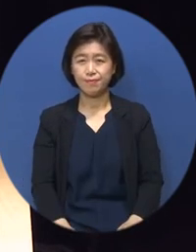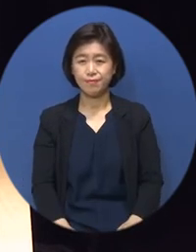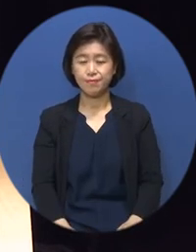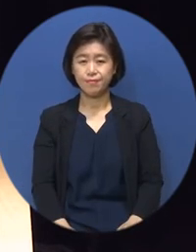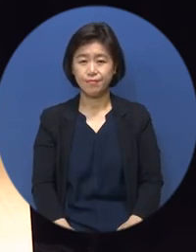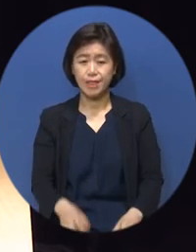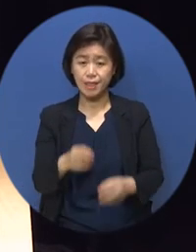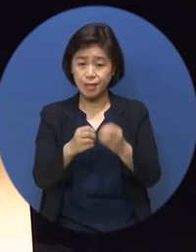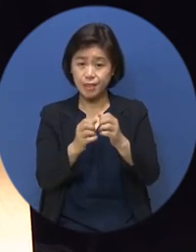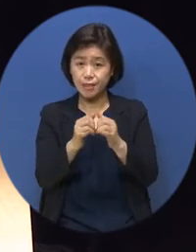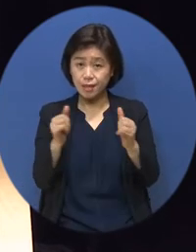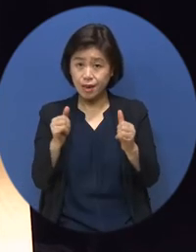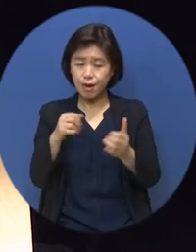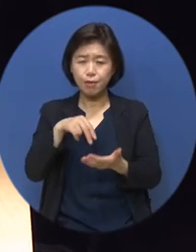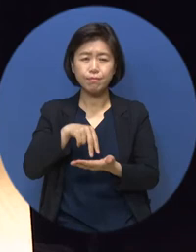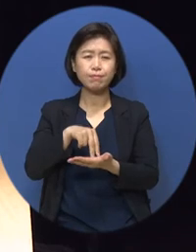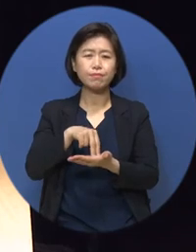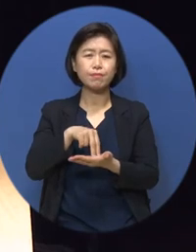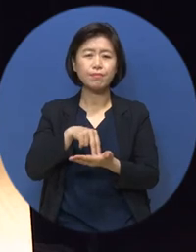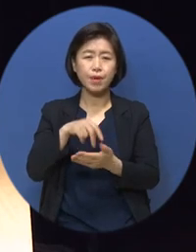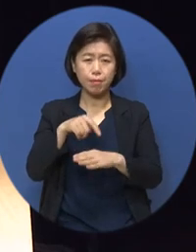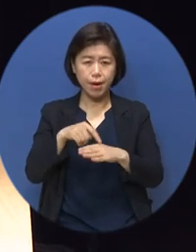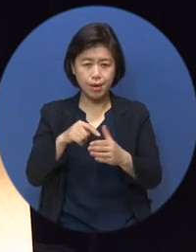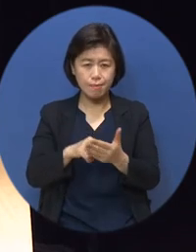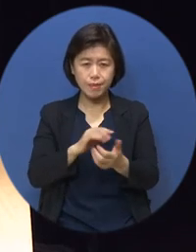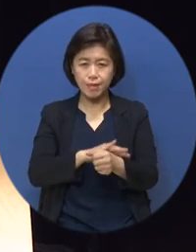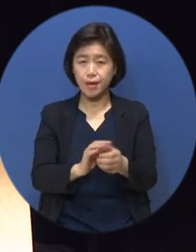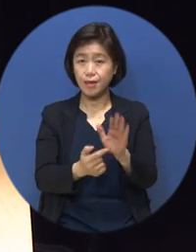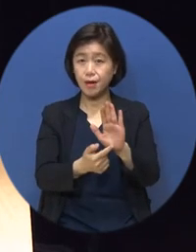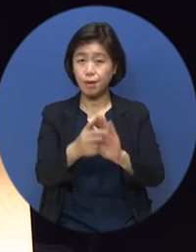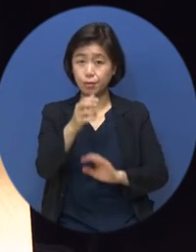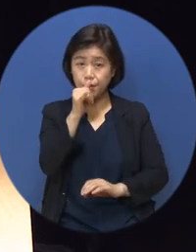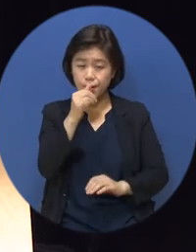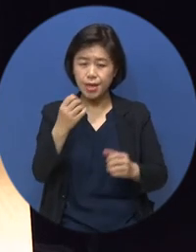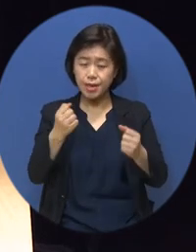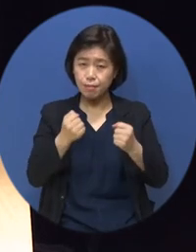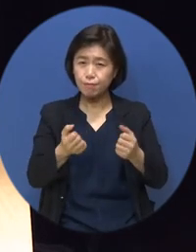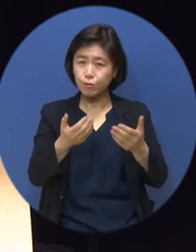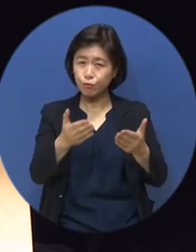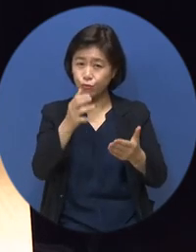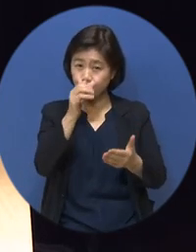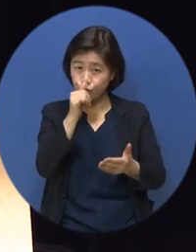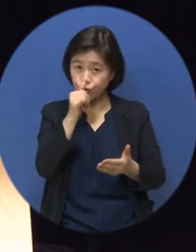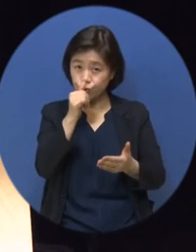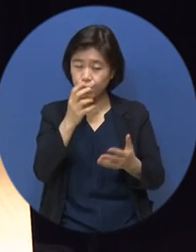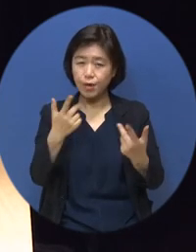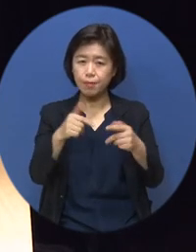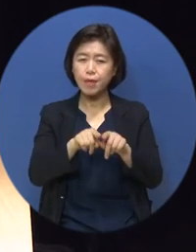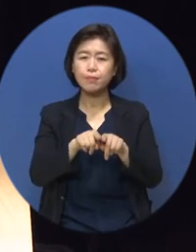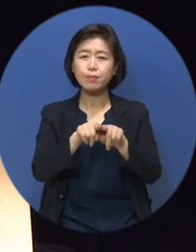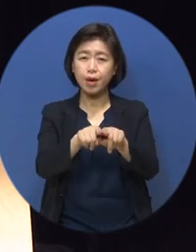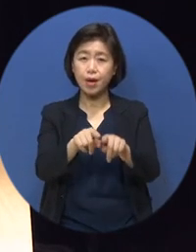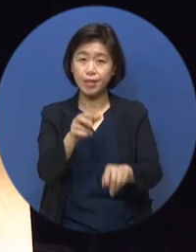시인들이 조금 더 힘을 낼 수 있도록 우리 함께 갈 수 있도록